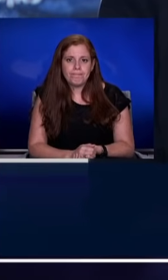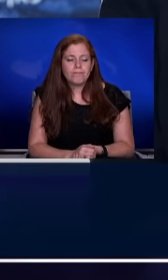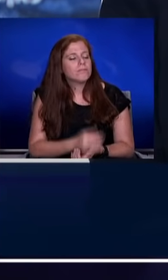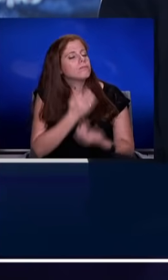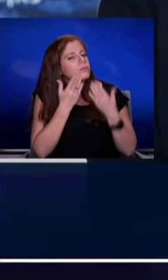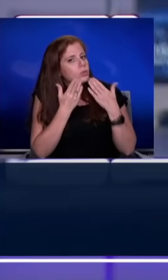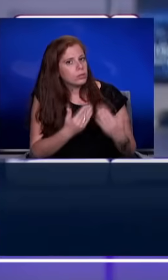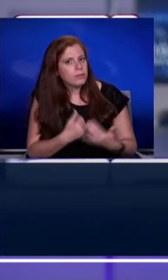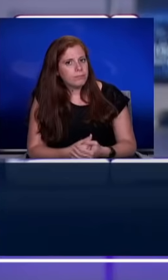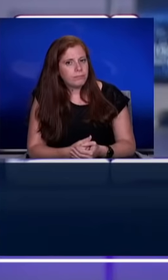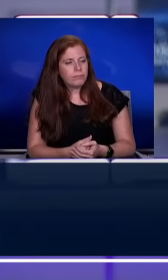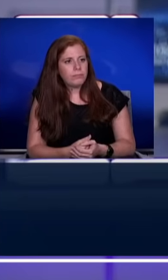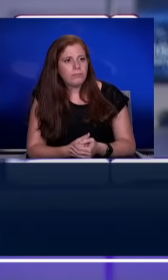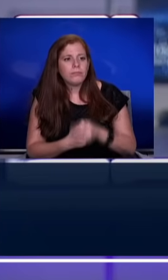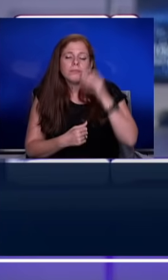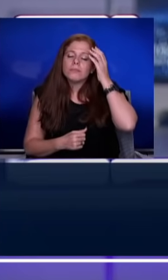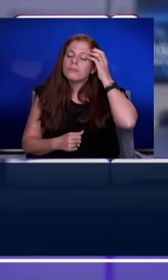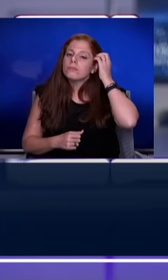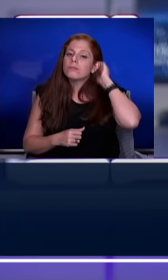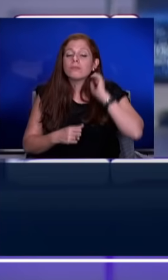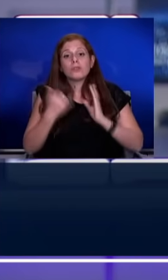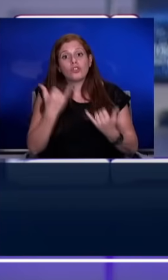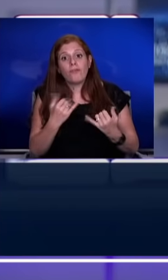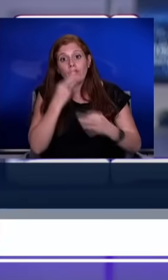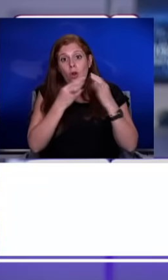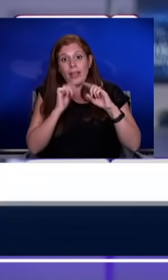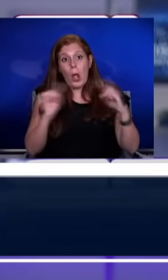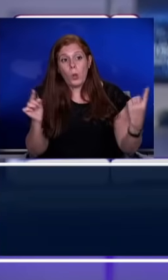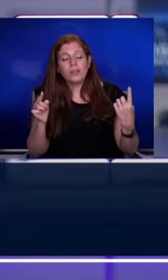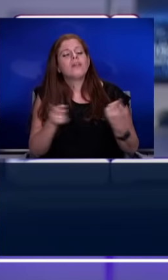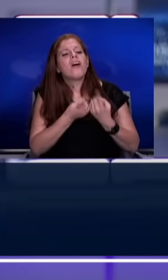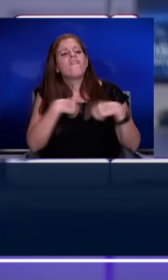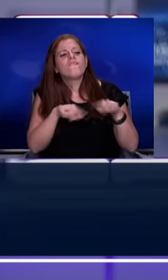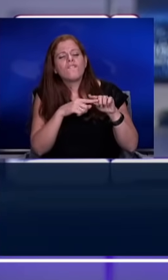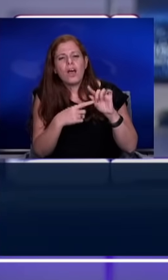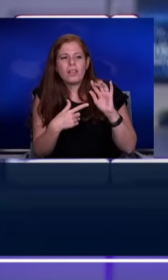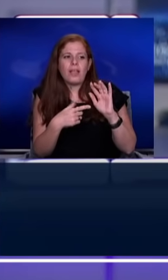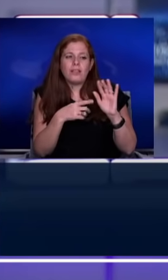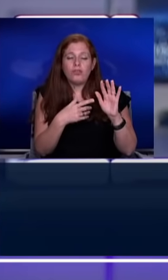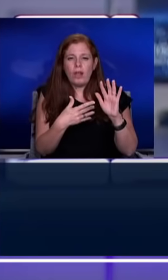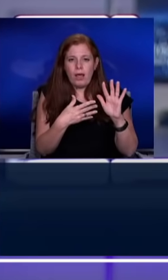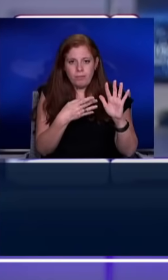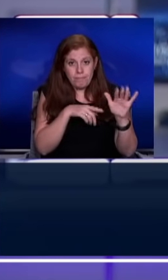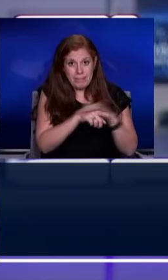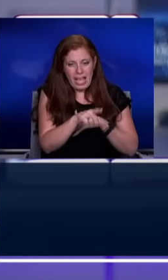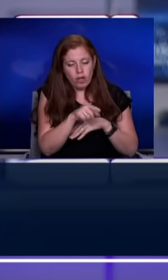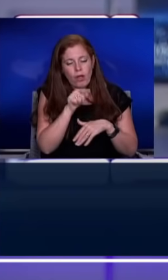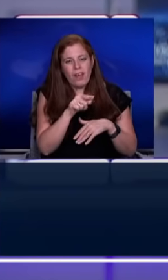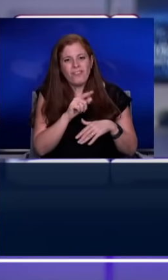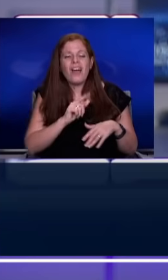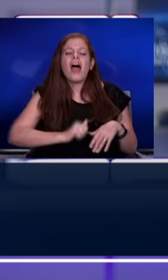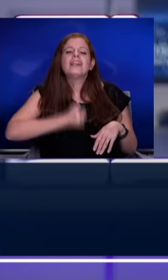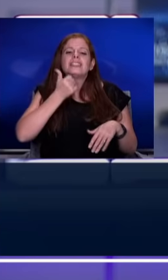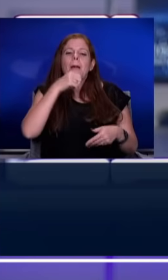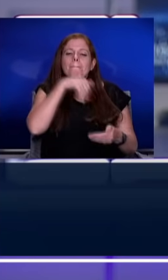רבה. כן, עכשיו לשאלות אחרות. ועדת הבדיקה הממשלתית למחדל הבריחה שעליה הכריז השר לביטחון הפנים בר-לב צפויה